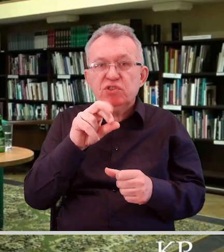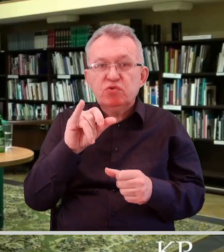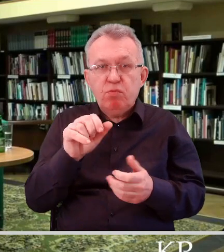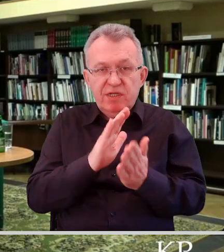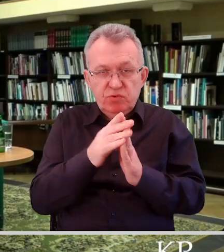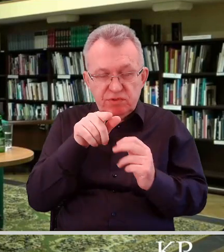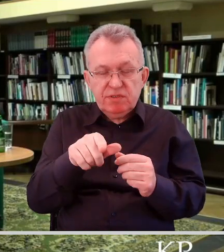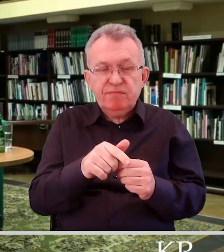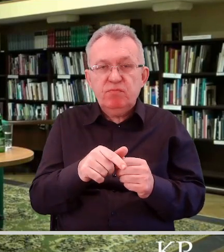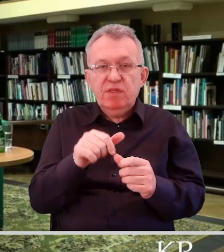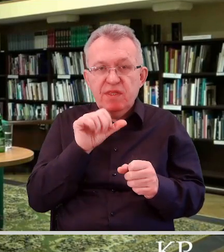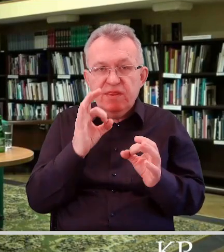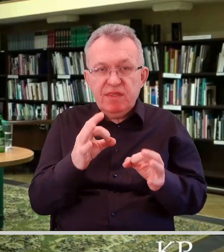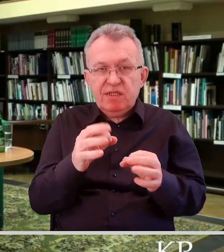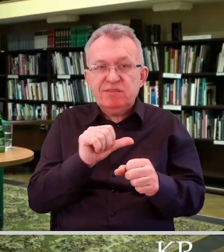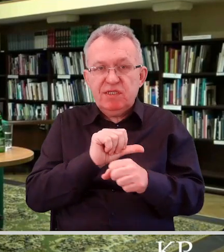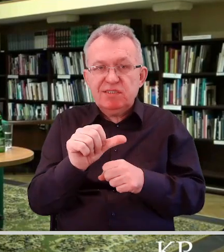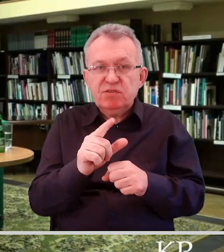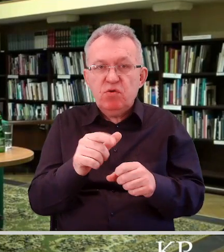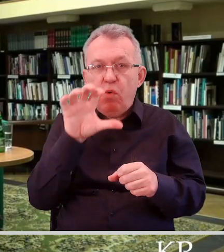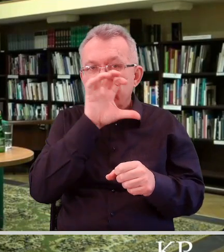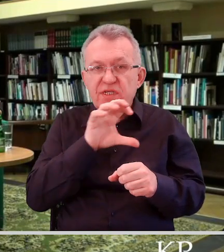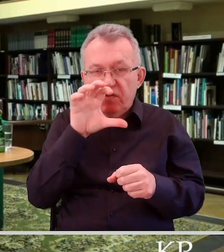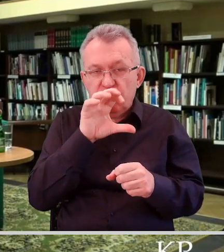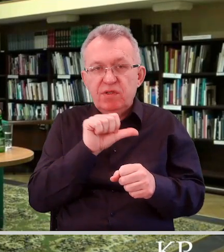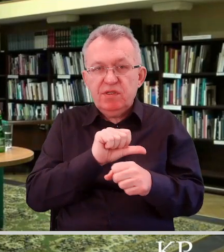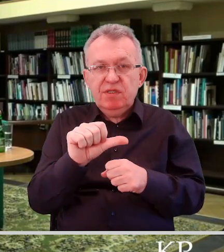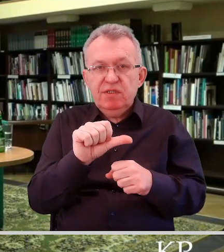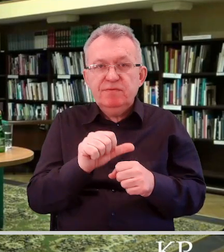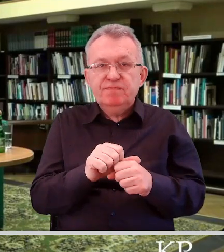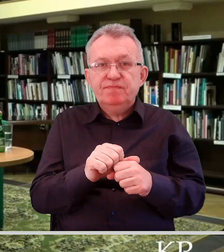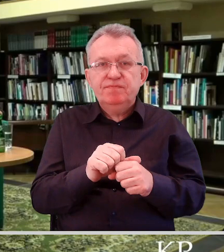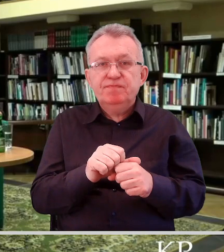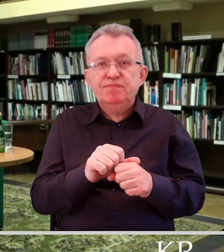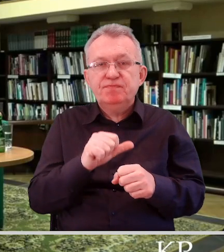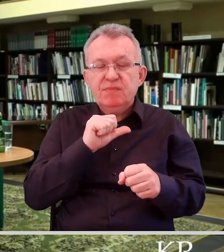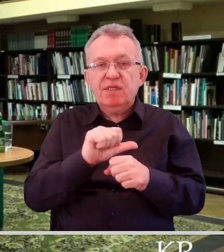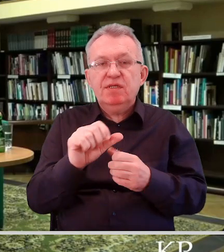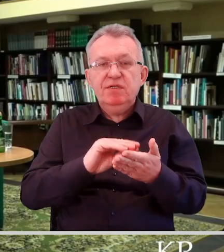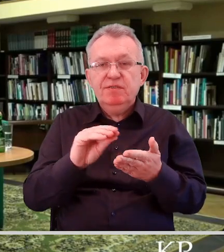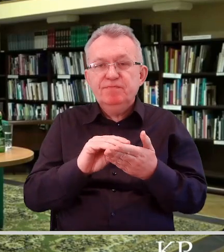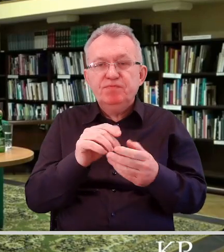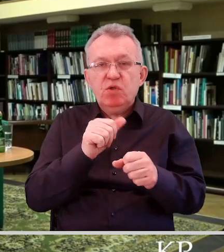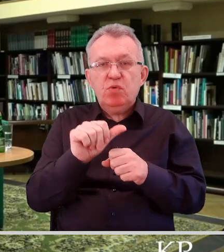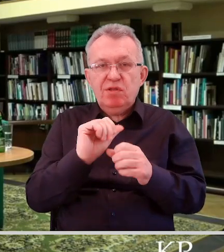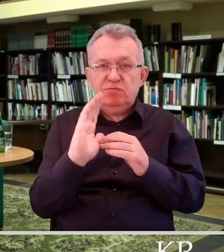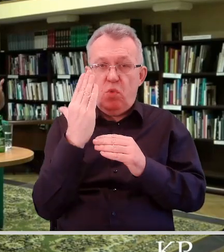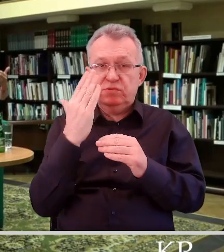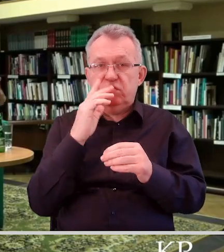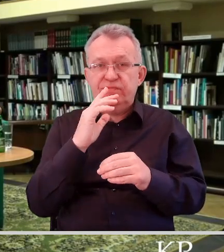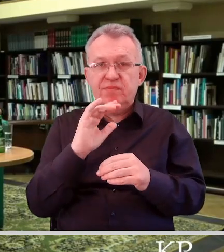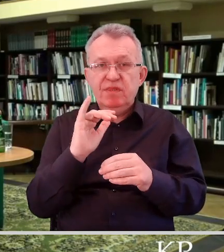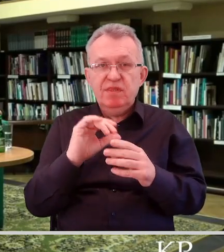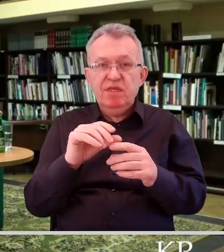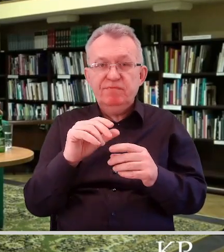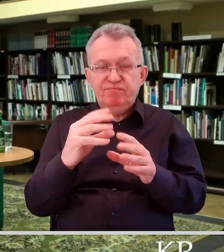uświadomiłam, że dopiero teraz, że ona jest obserwatorką. No ona jest w ogóle takim konstruktem literackim, który jest lustrem na